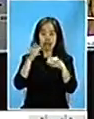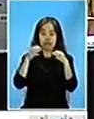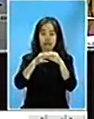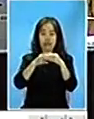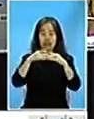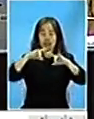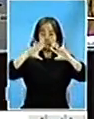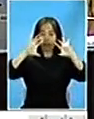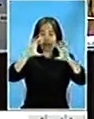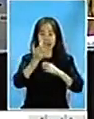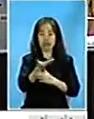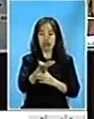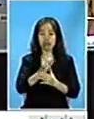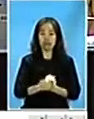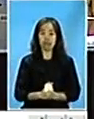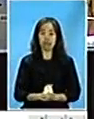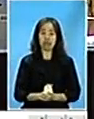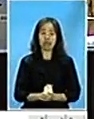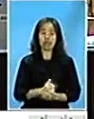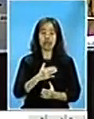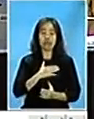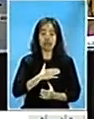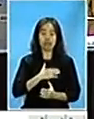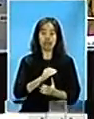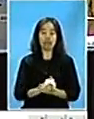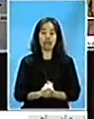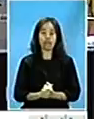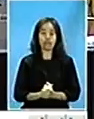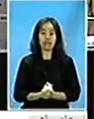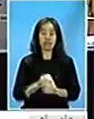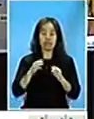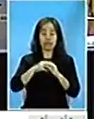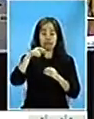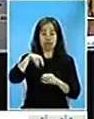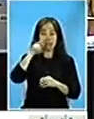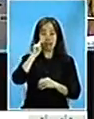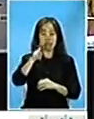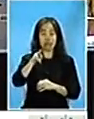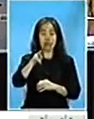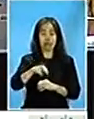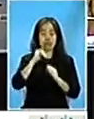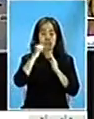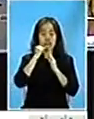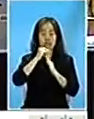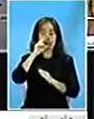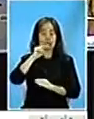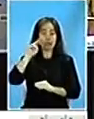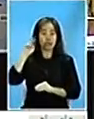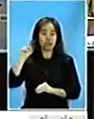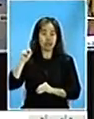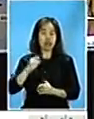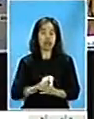ครับ ท่านประธานที่เคารพครับผมรวมเดชรัตน์เสถียรครับเพื่อไทยจังหวัดนนทบุรีท่านประธานครับได้เ